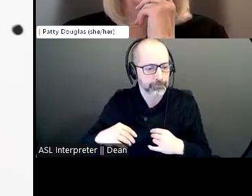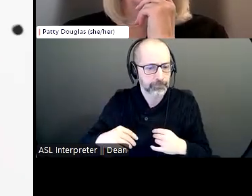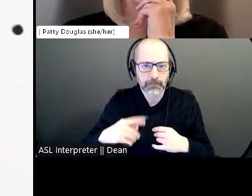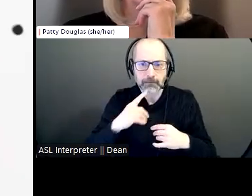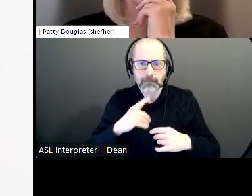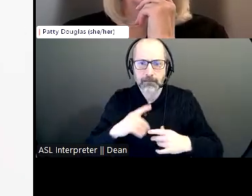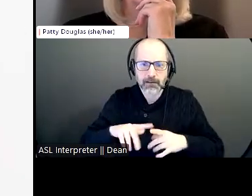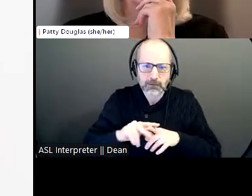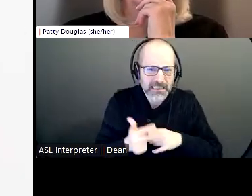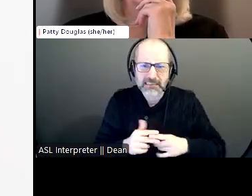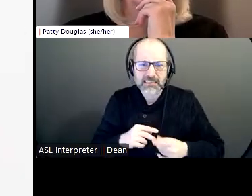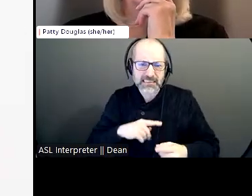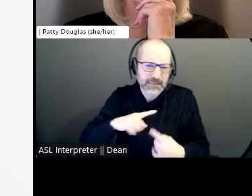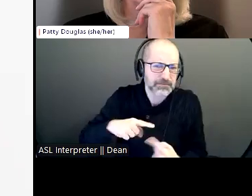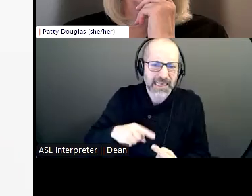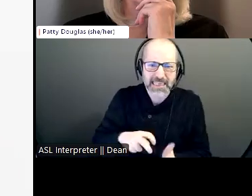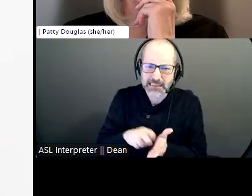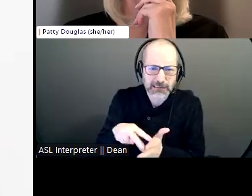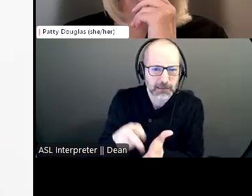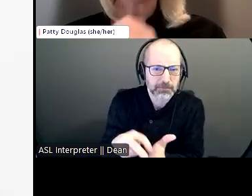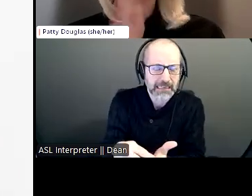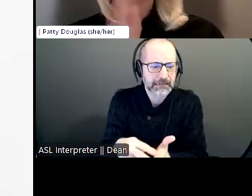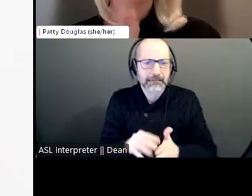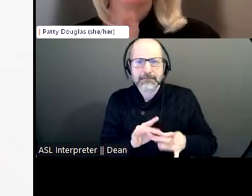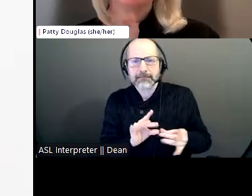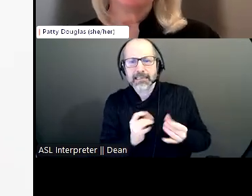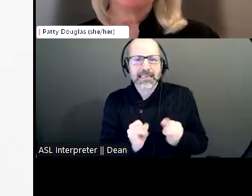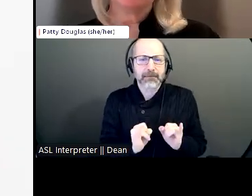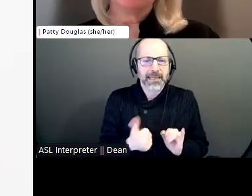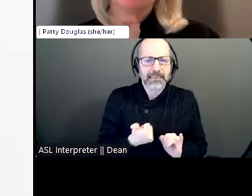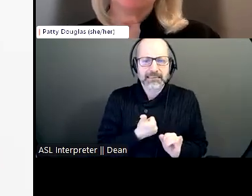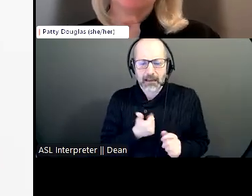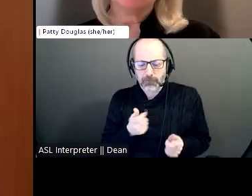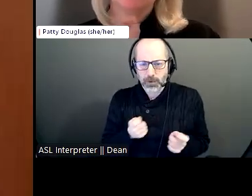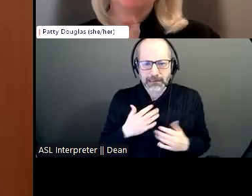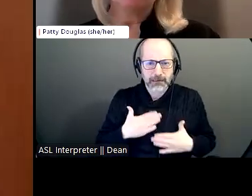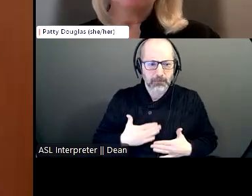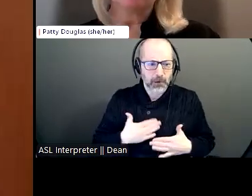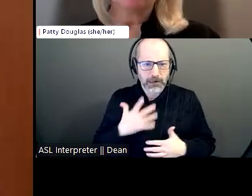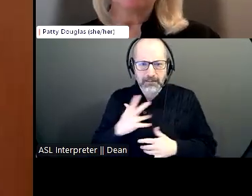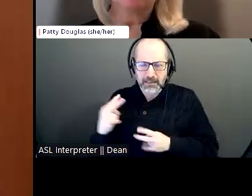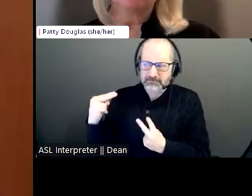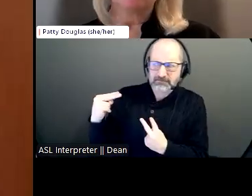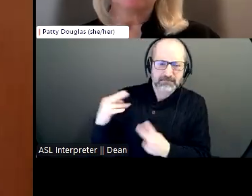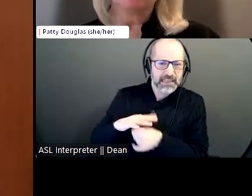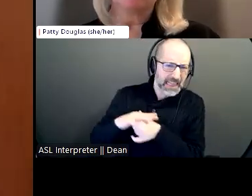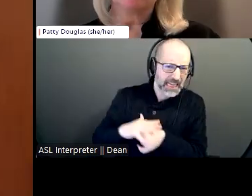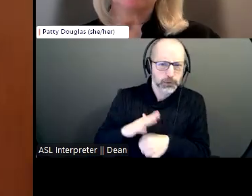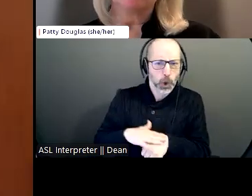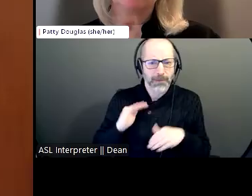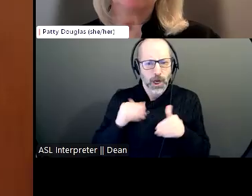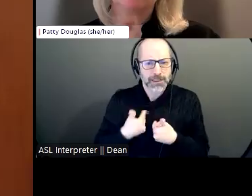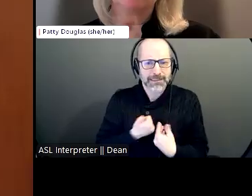Doa, doa, doa. Alors, j'ai du mal, je saute, je gigote. Et la narration d'un corps automatique s'attaque